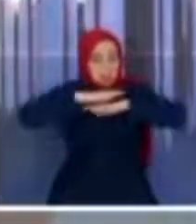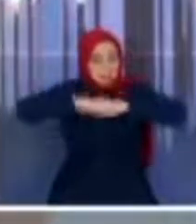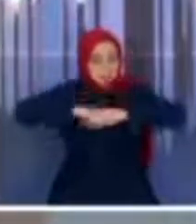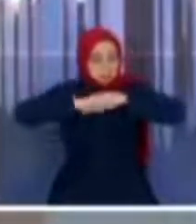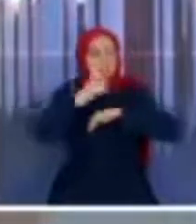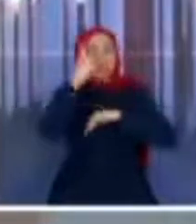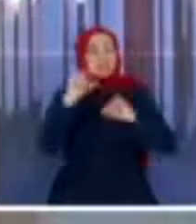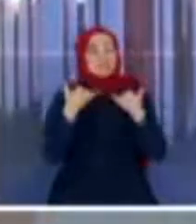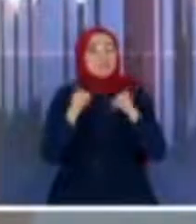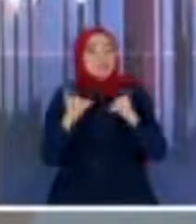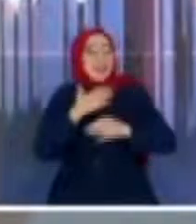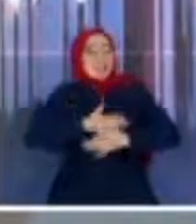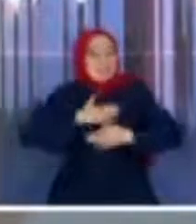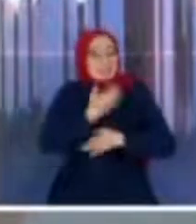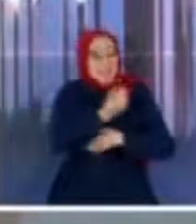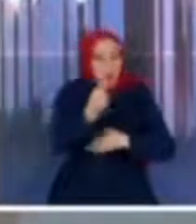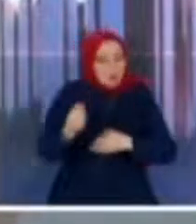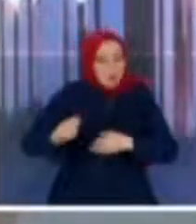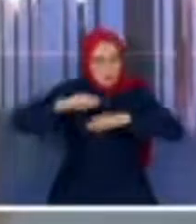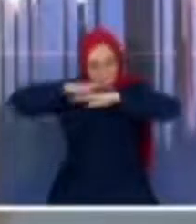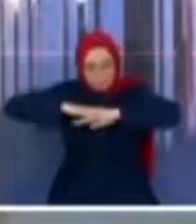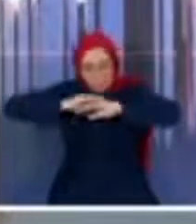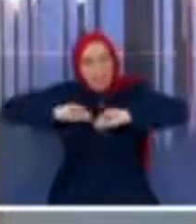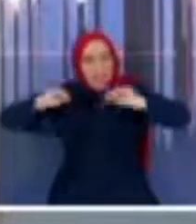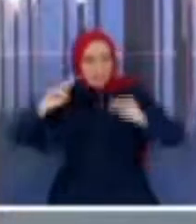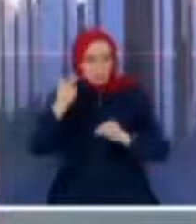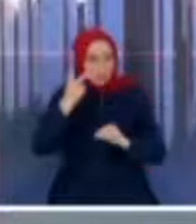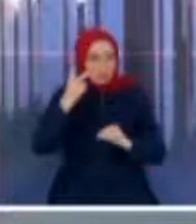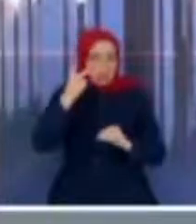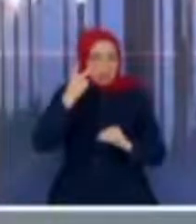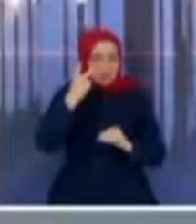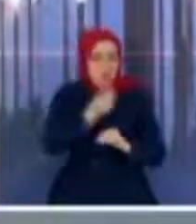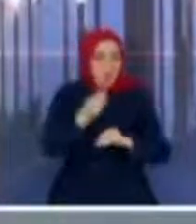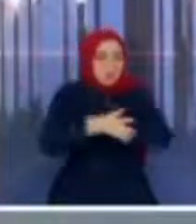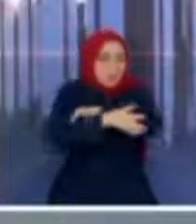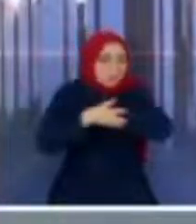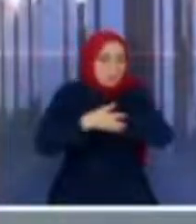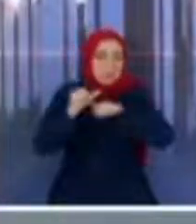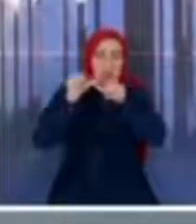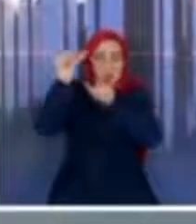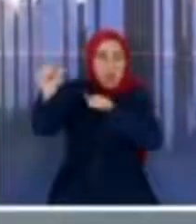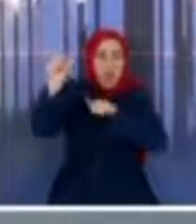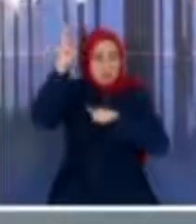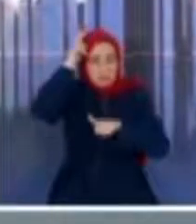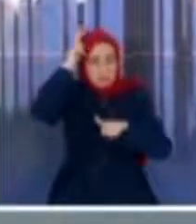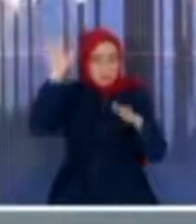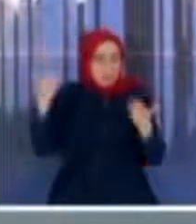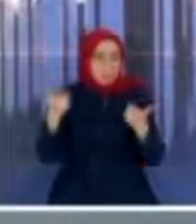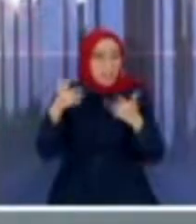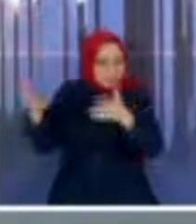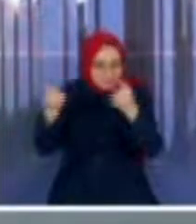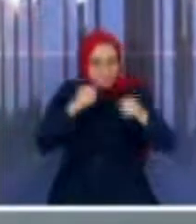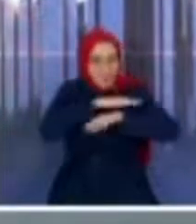وفيه التكوين هذاك على الإسعافات الأولية هما وأوليائهم باش ينجموا يوصلوا لهم المعلومة ويكونوهم في